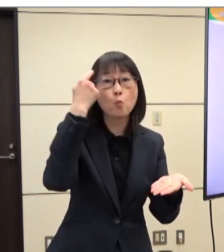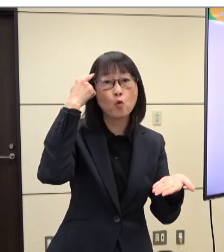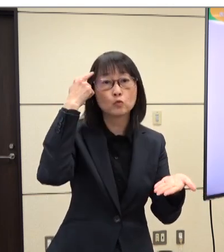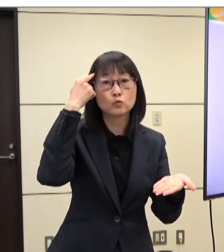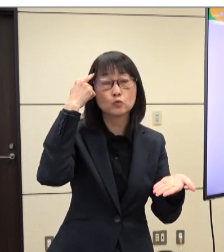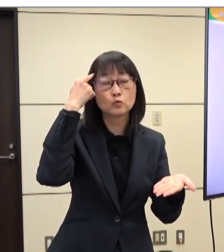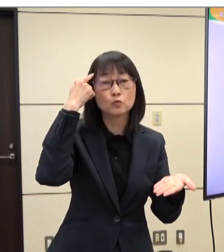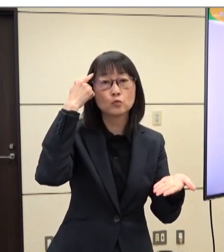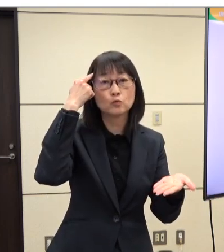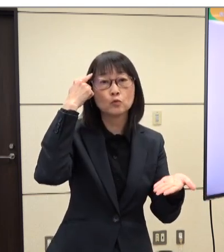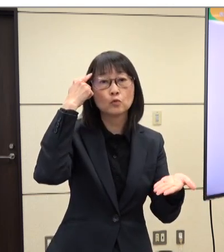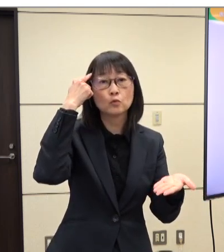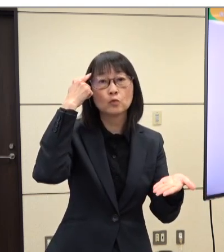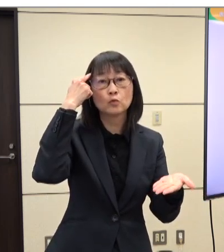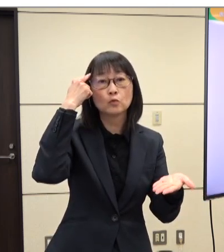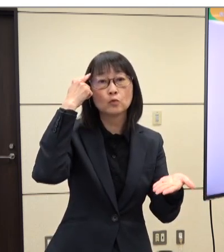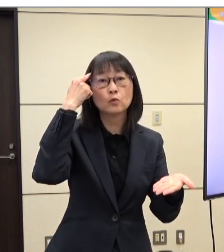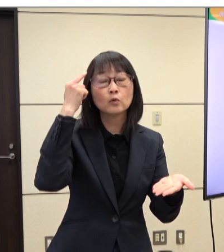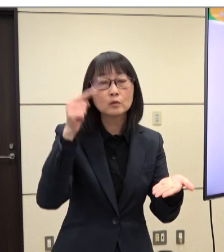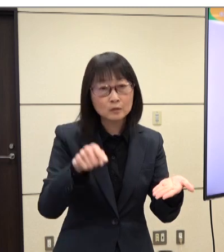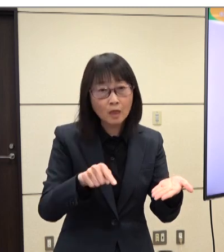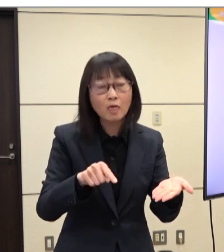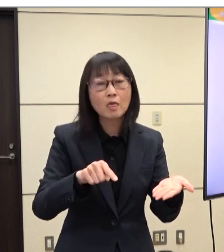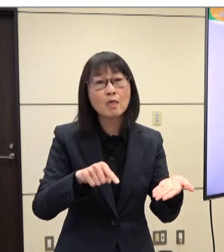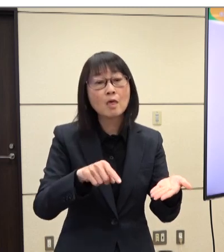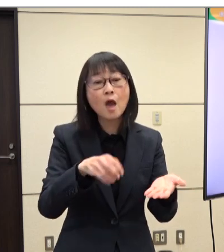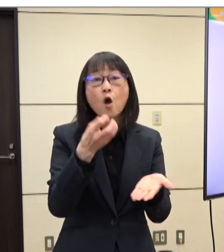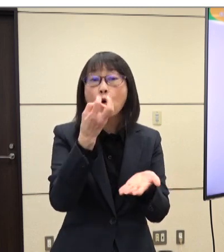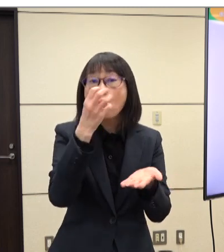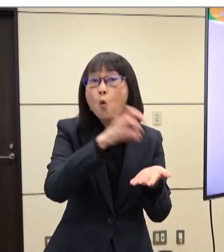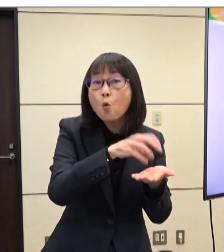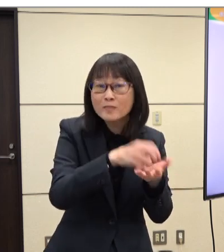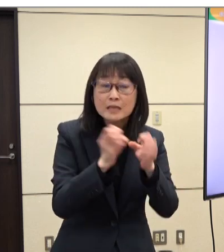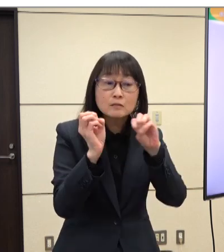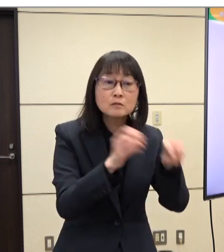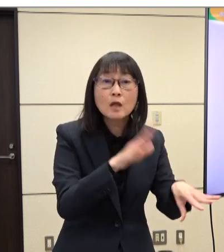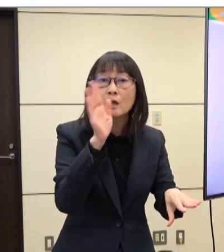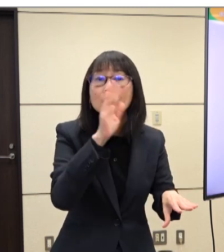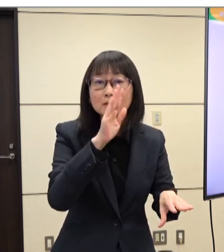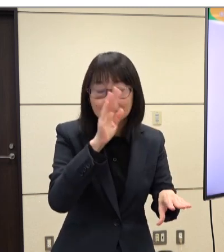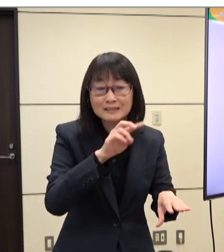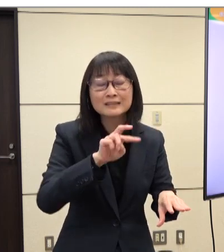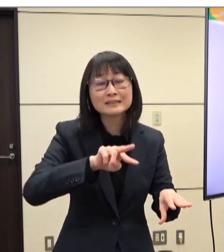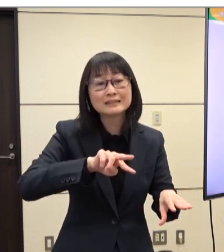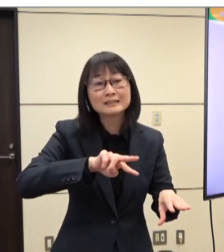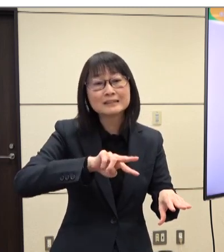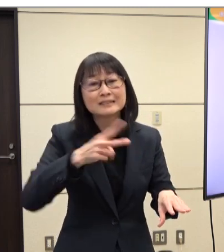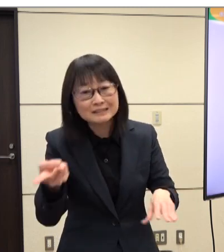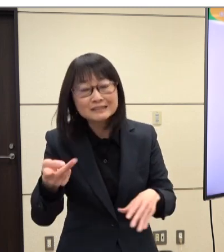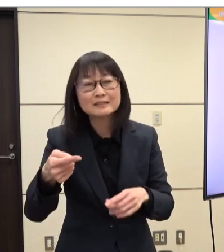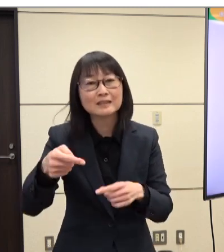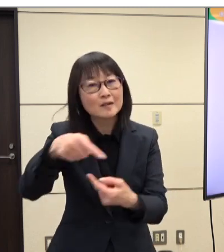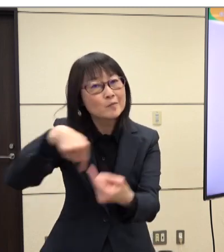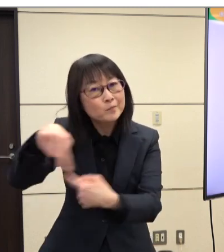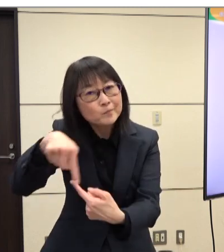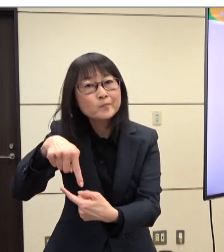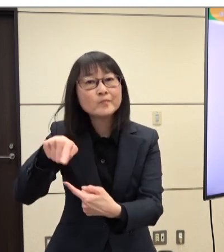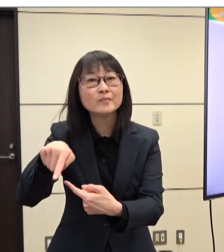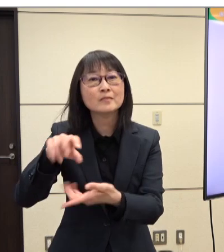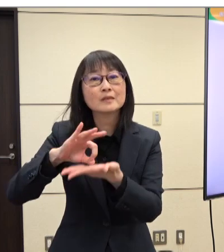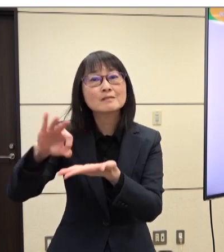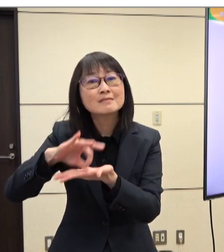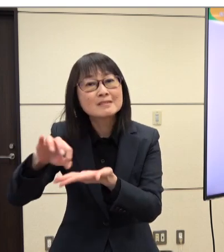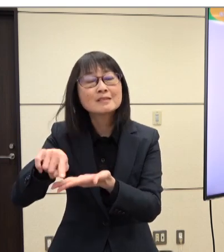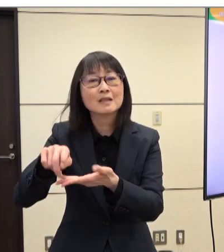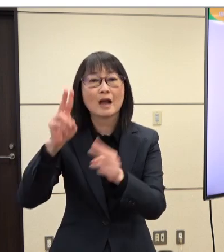ぱり、これは市の努力だけではなくて、事業者の皆さんも資源回収とかあるいは資源化ということをやっていただか